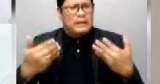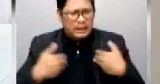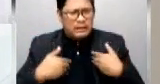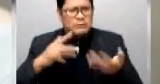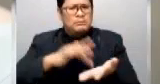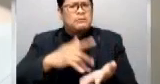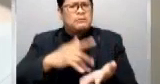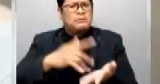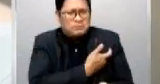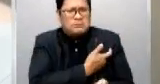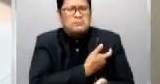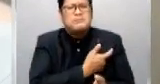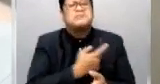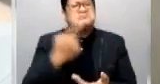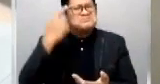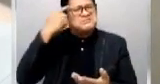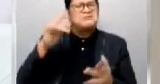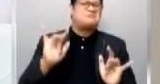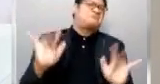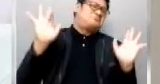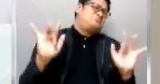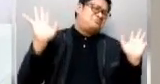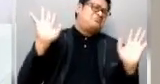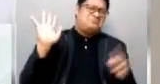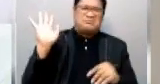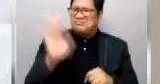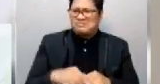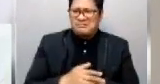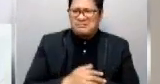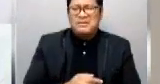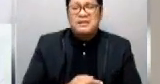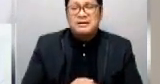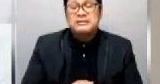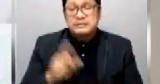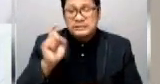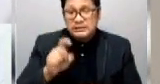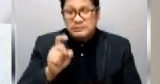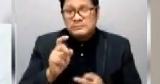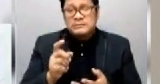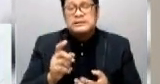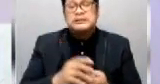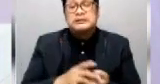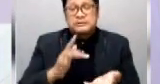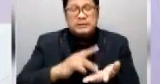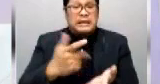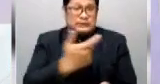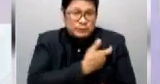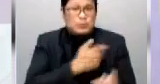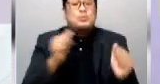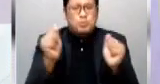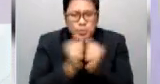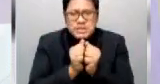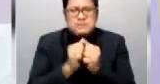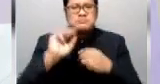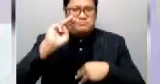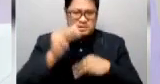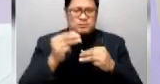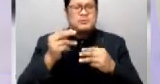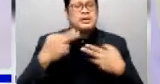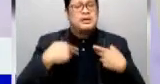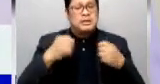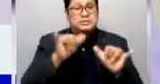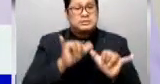plus. Doses yun, the health standard. So vaccine plus minimum health standard. Sabi ni National Task Force